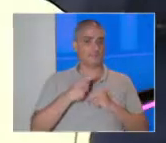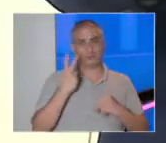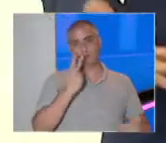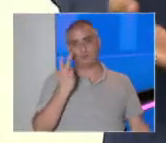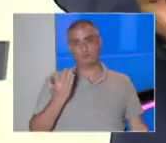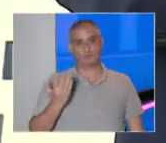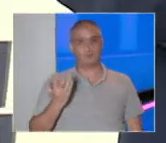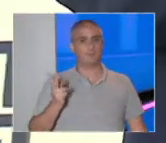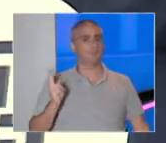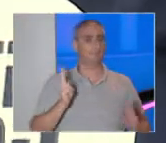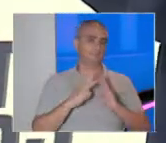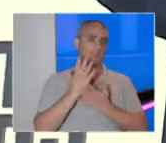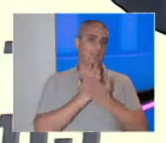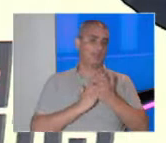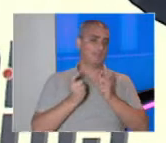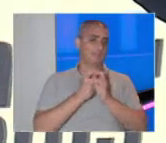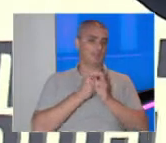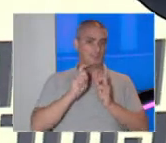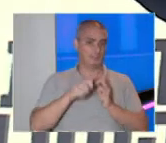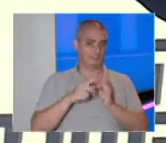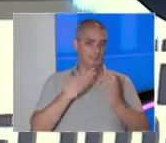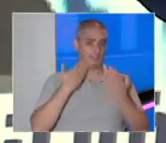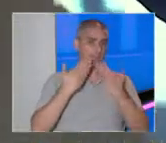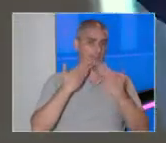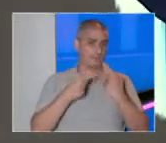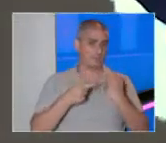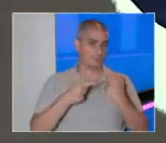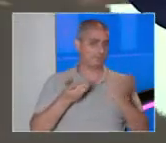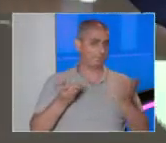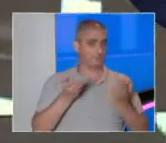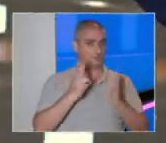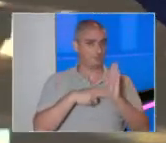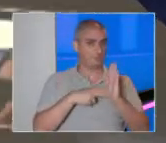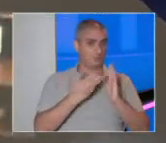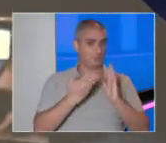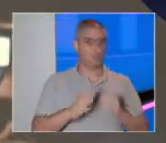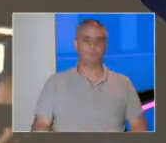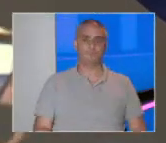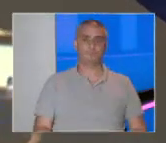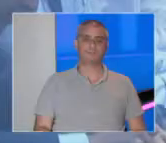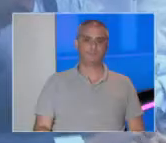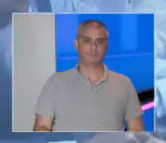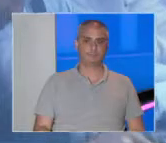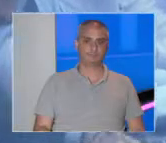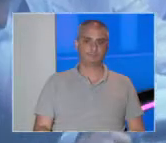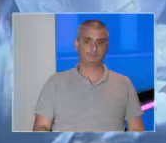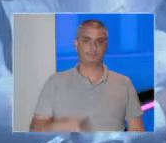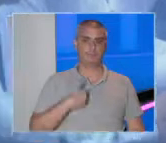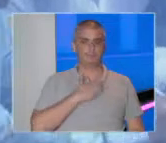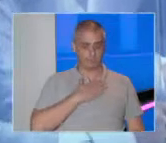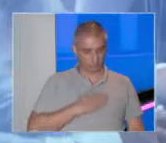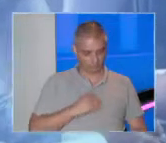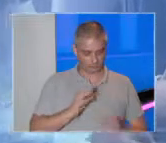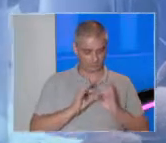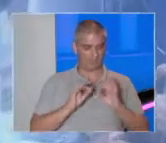כמובן התכנסו חלק מסיעות הכנסת לישיבה. הנה התמונות והקולות משם. אני רוצה